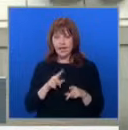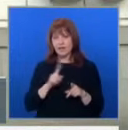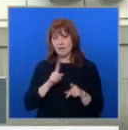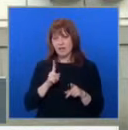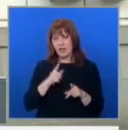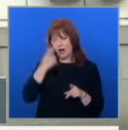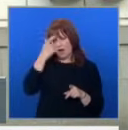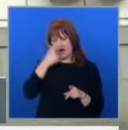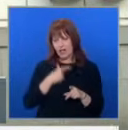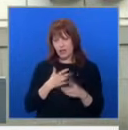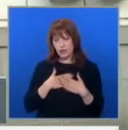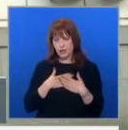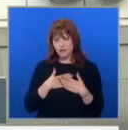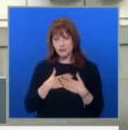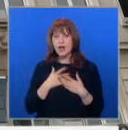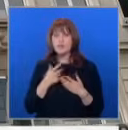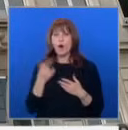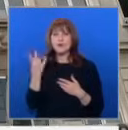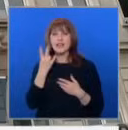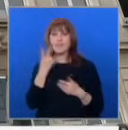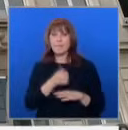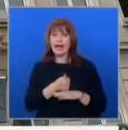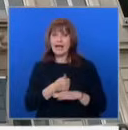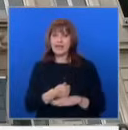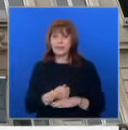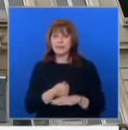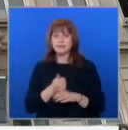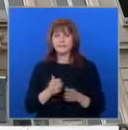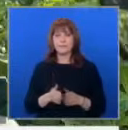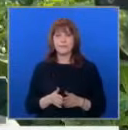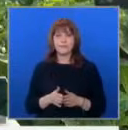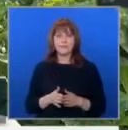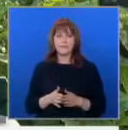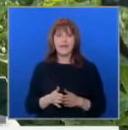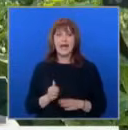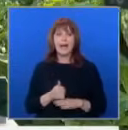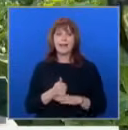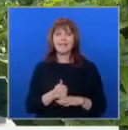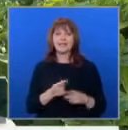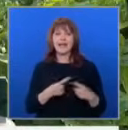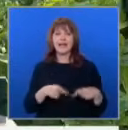и разглеждат сигнали срещу още 2 кметове, че са съдружници в търговски дружества. Кмета на район